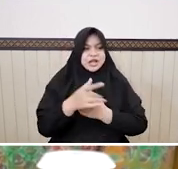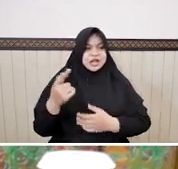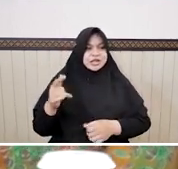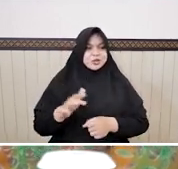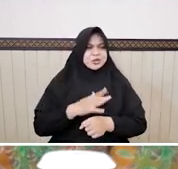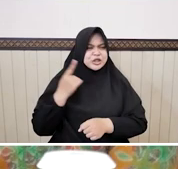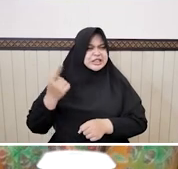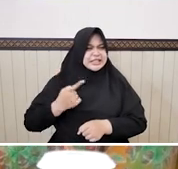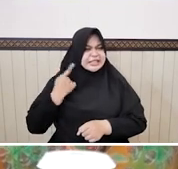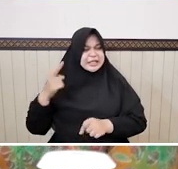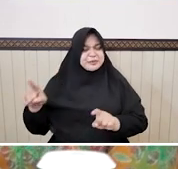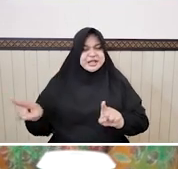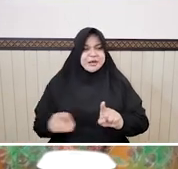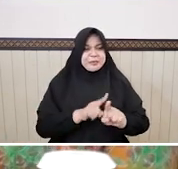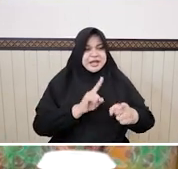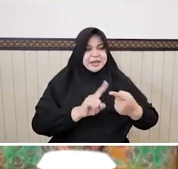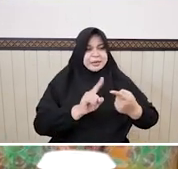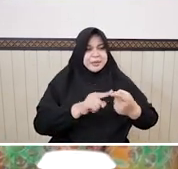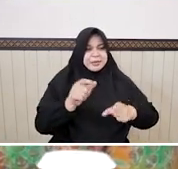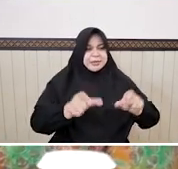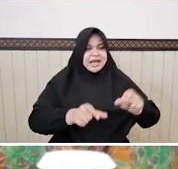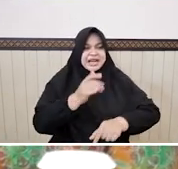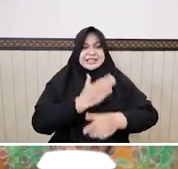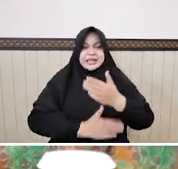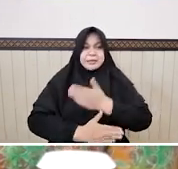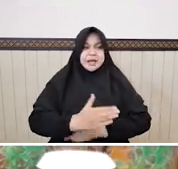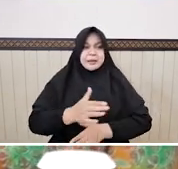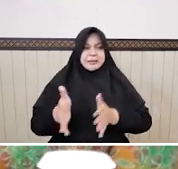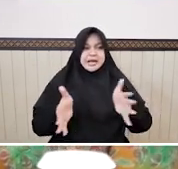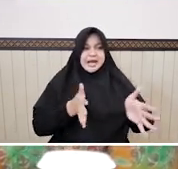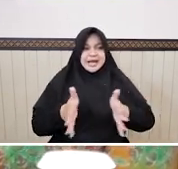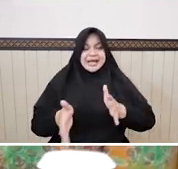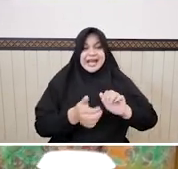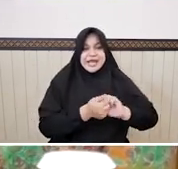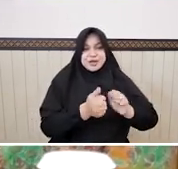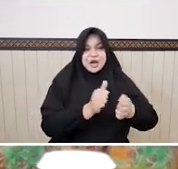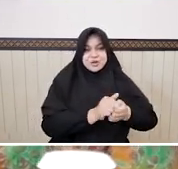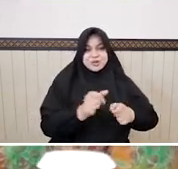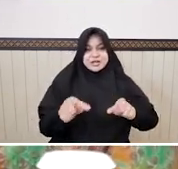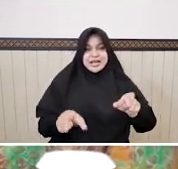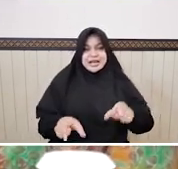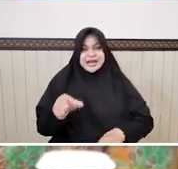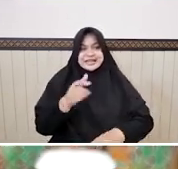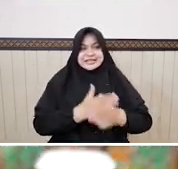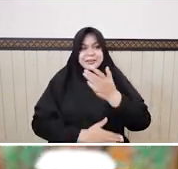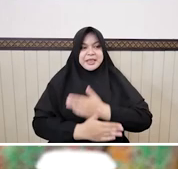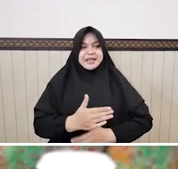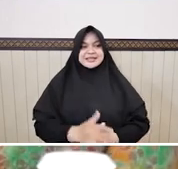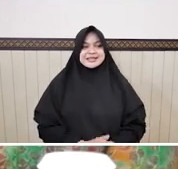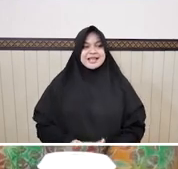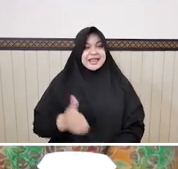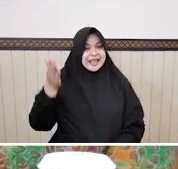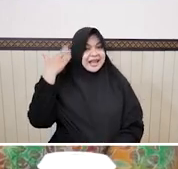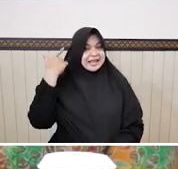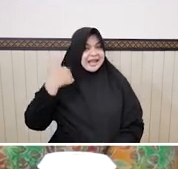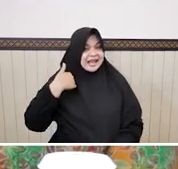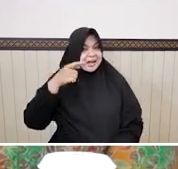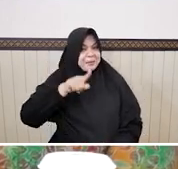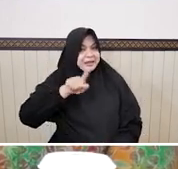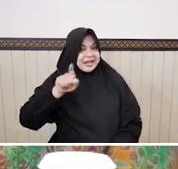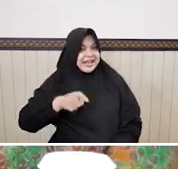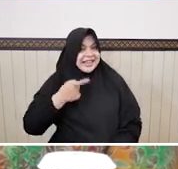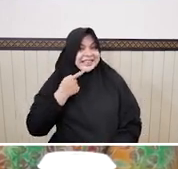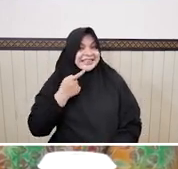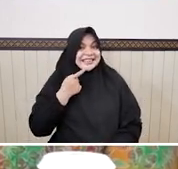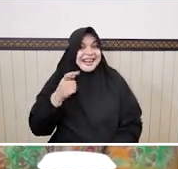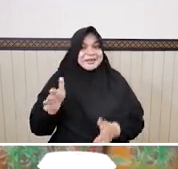sering mendampingi kawan-kawan penyandang disabilitas menangani kasus-kasus penyandang disabilitas tadi ada pertanyaan soal akomodasi